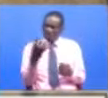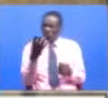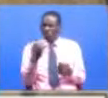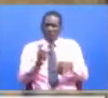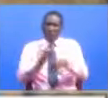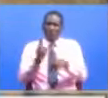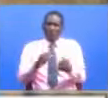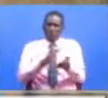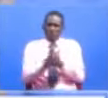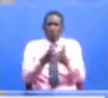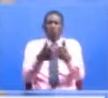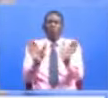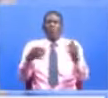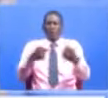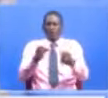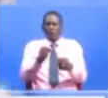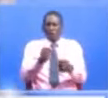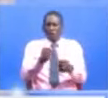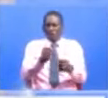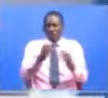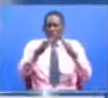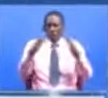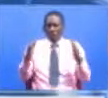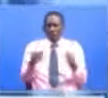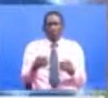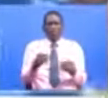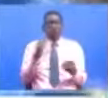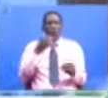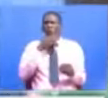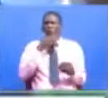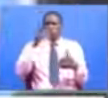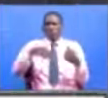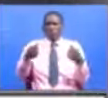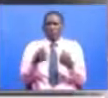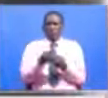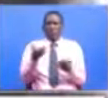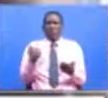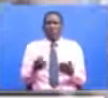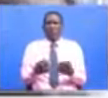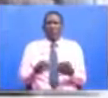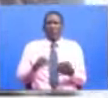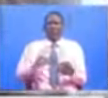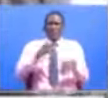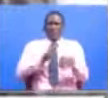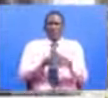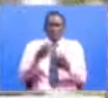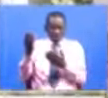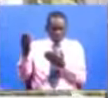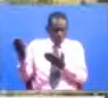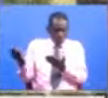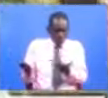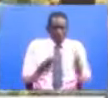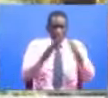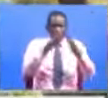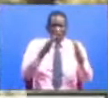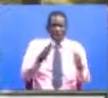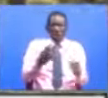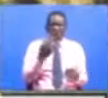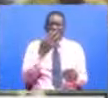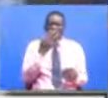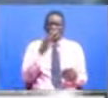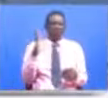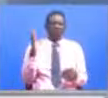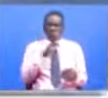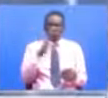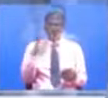minutes hajafungua. Tukashindwa ni nini kunaendelea. Pindi walipokaribishwa chumbani, walikumbwa na uvundo